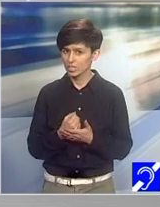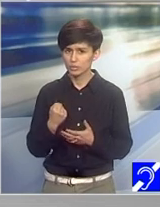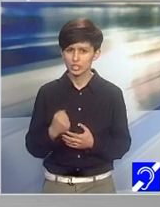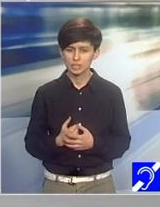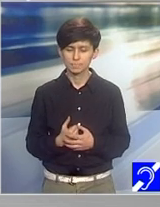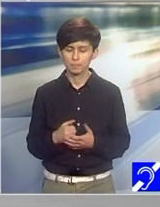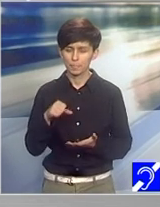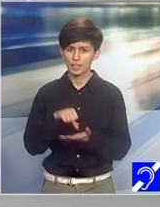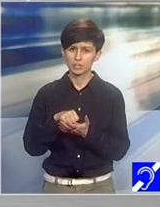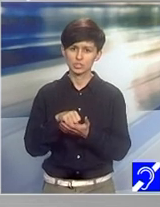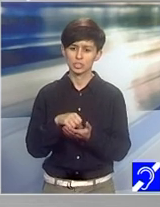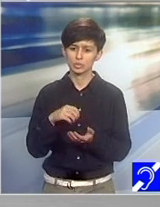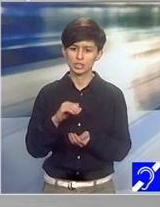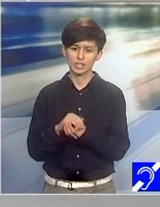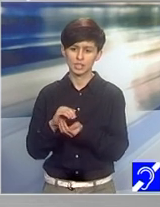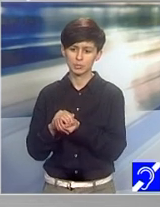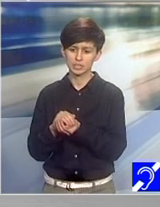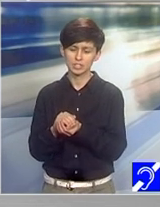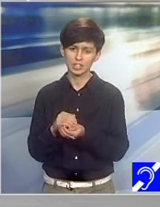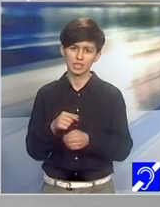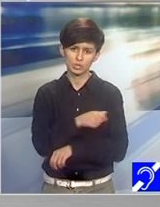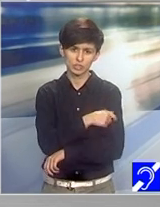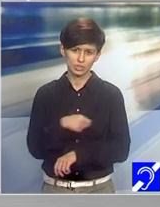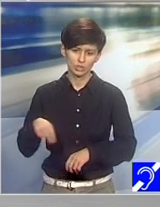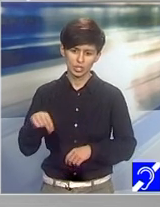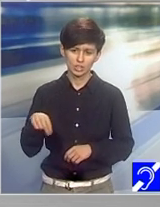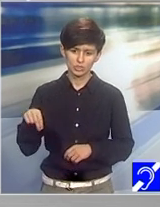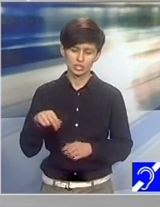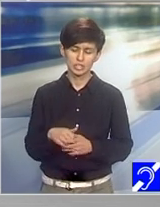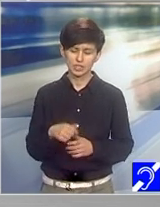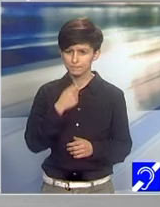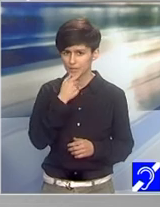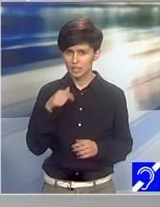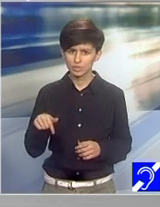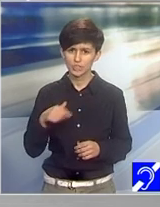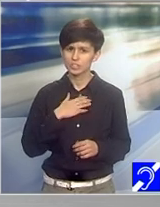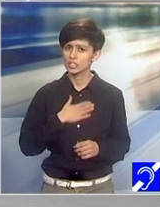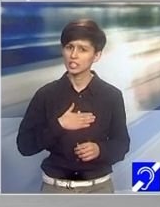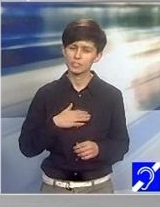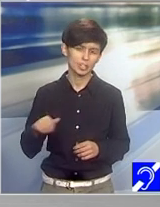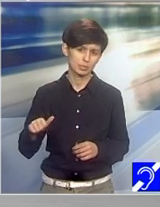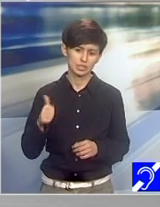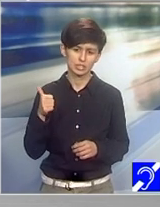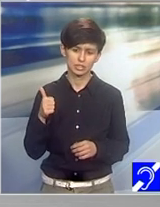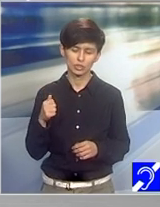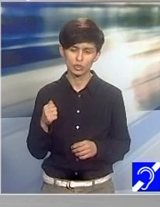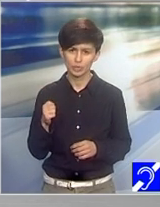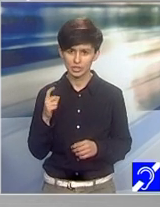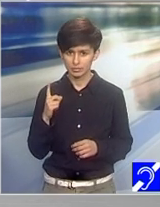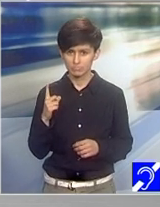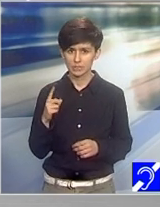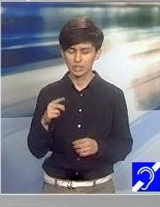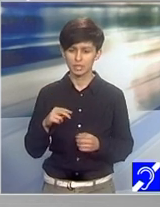cu Centrul de Conservare al Consiliului Județean. Anul ăsta dorim din nou, dar